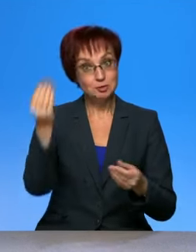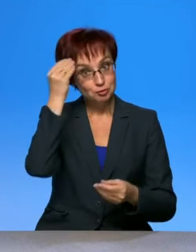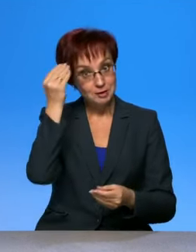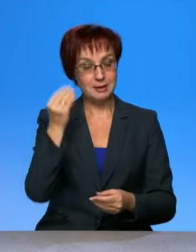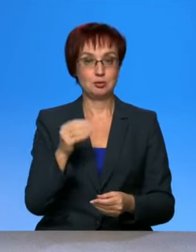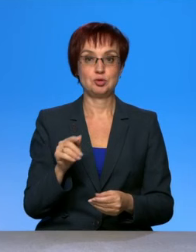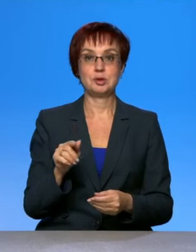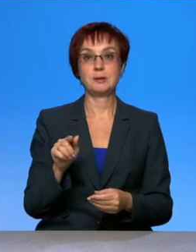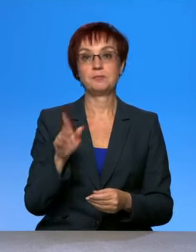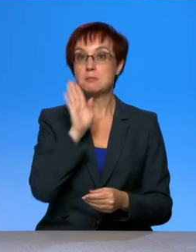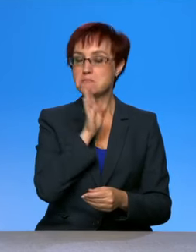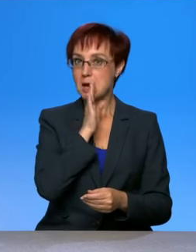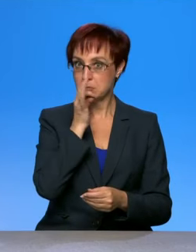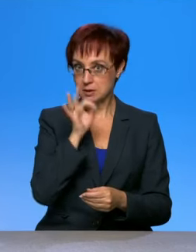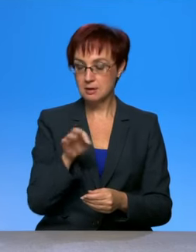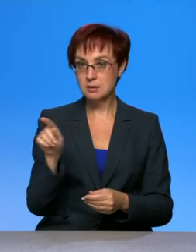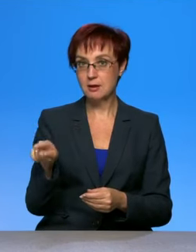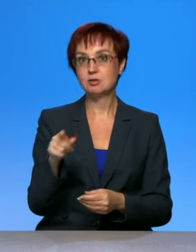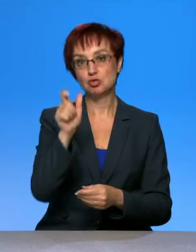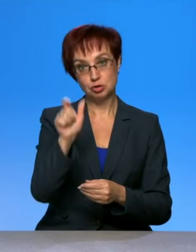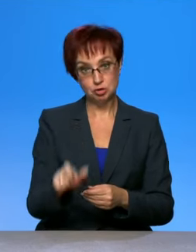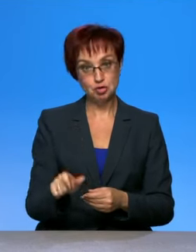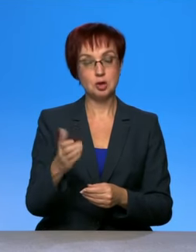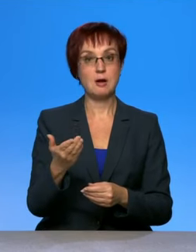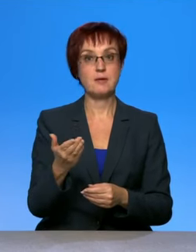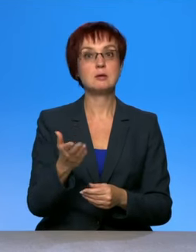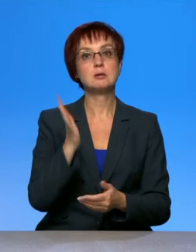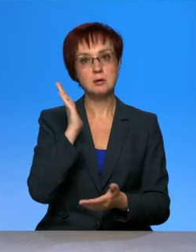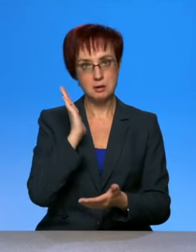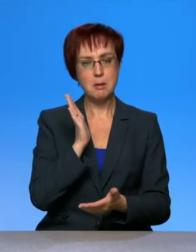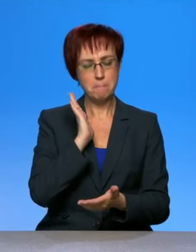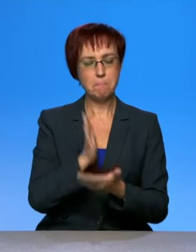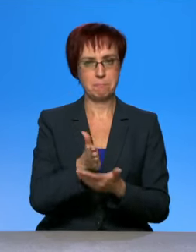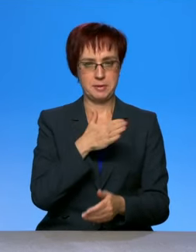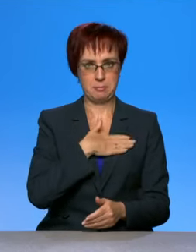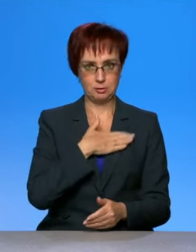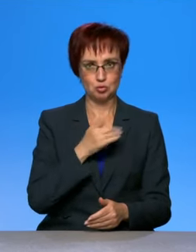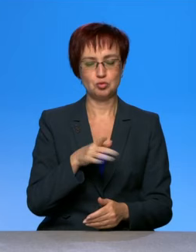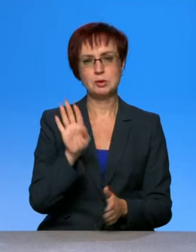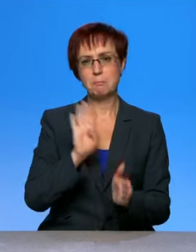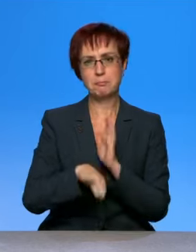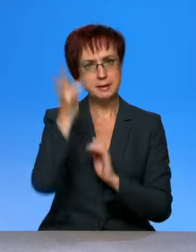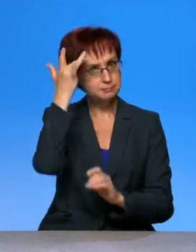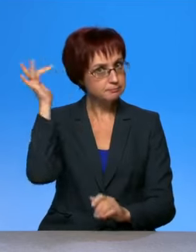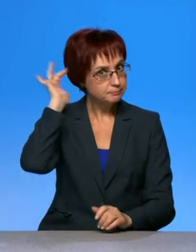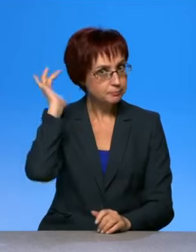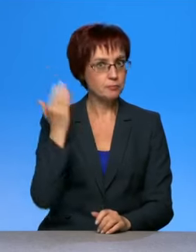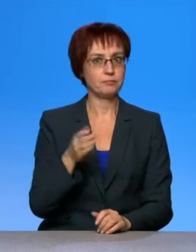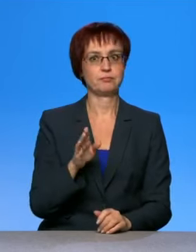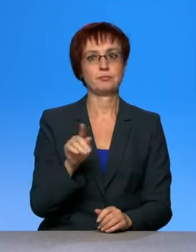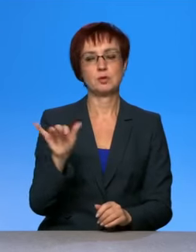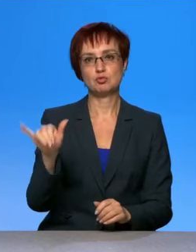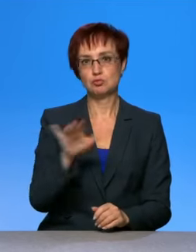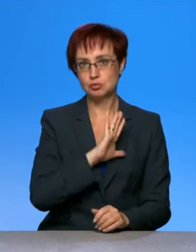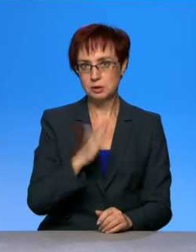а в хорошем без двойного дна без желания подкупить и обмануть и мама потом сделала че